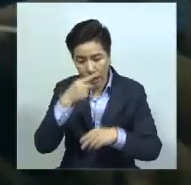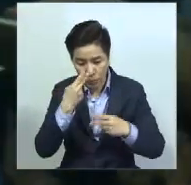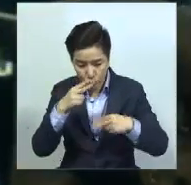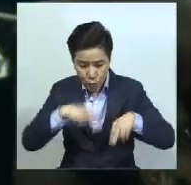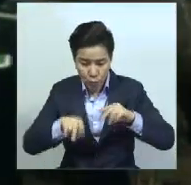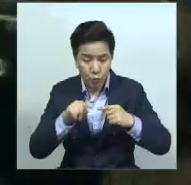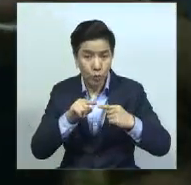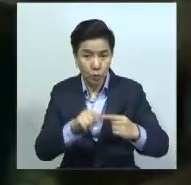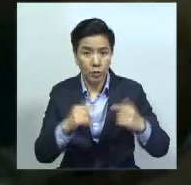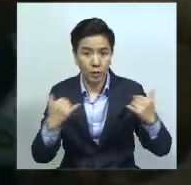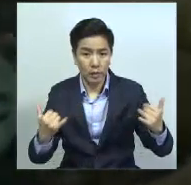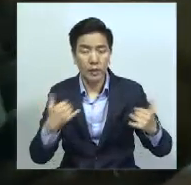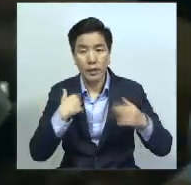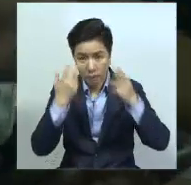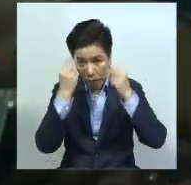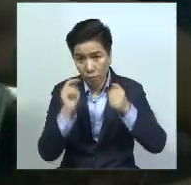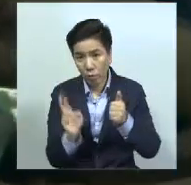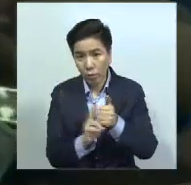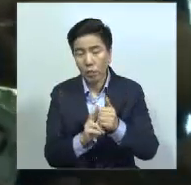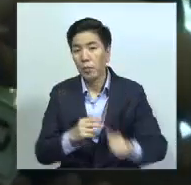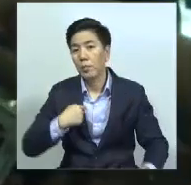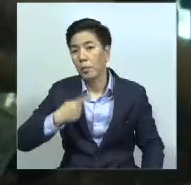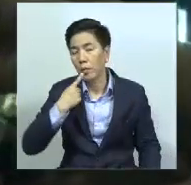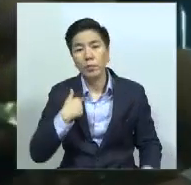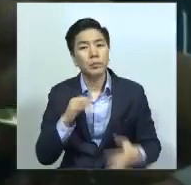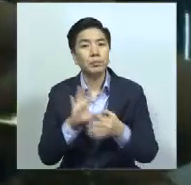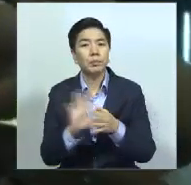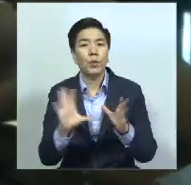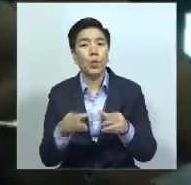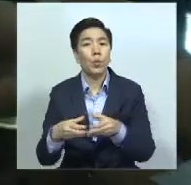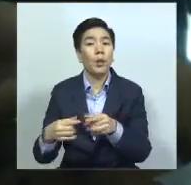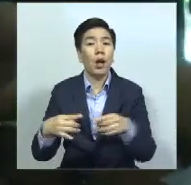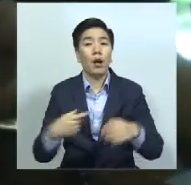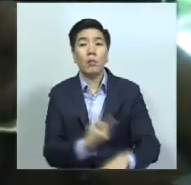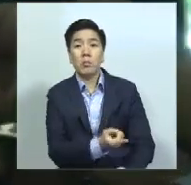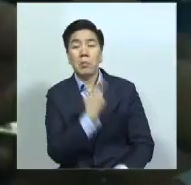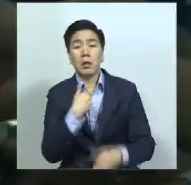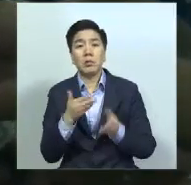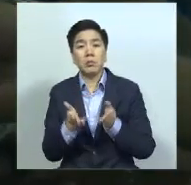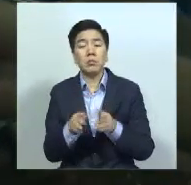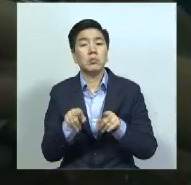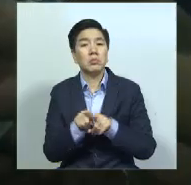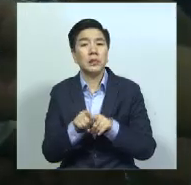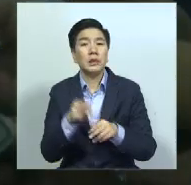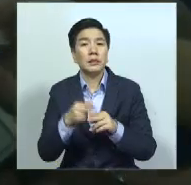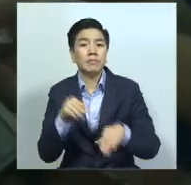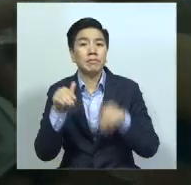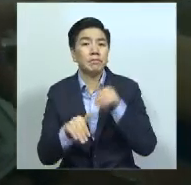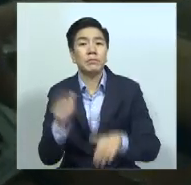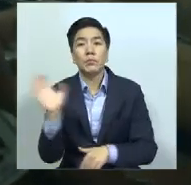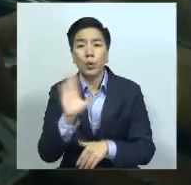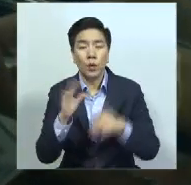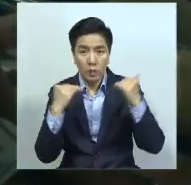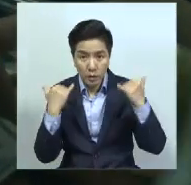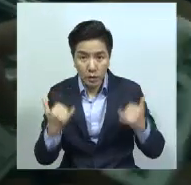ยซึ่งส่วนตัวนะคะของท่านรองนายกรัฐมนตรีบอกว่าไม่กังวลที่ฝ่ายค้านเตรียมยื่นขออภิปรายทั่วไปแบบไม่ลงมติ